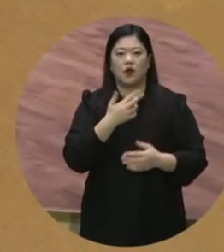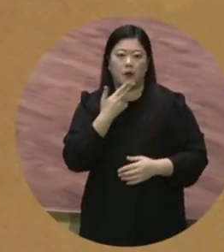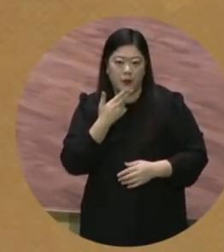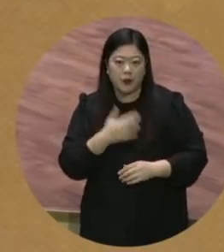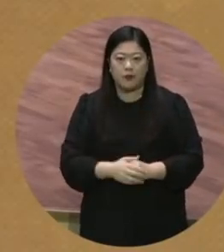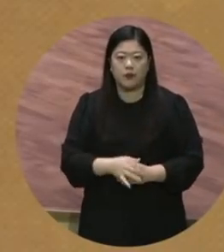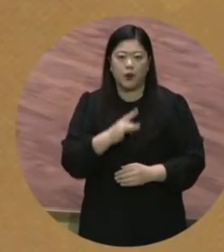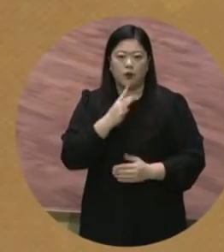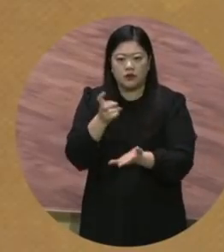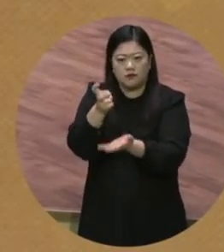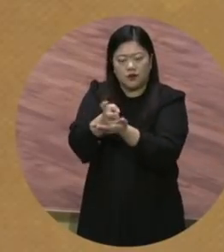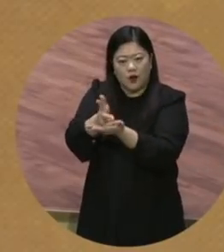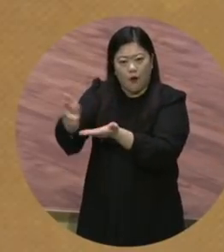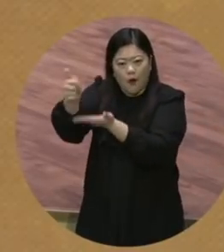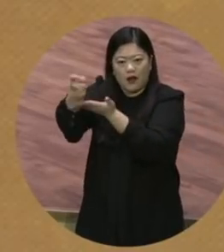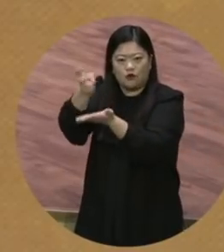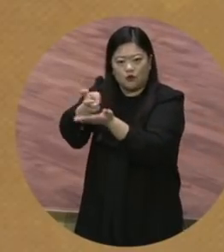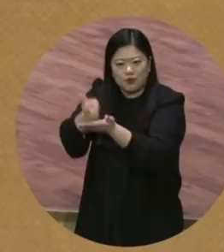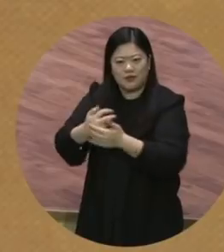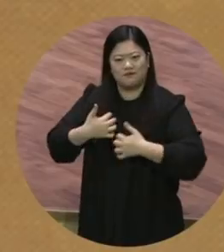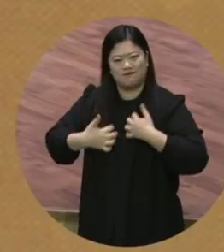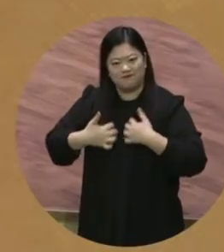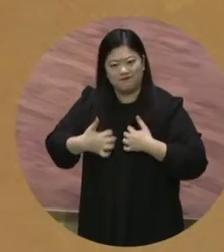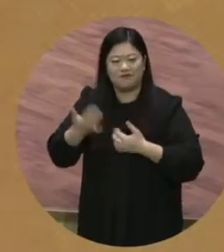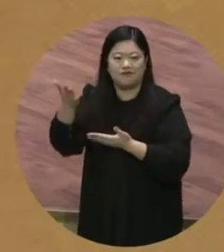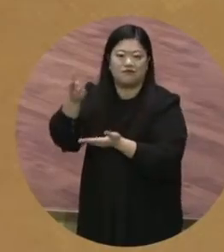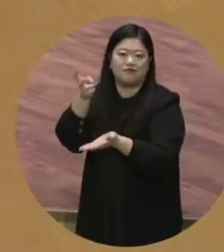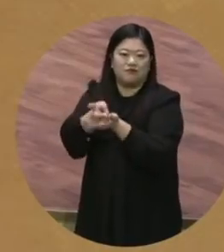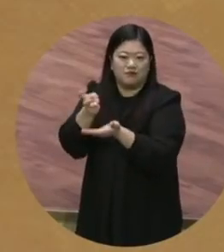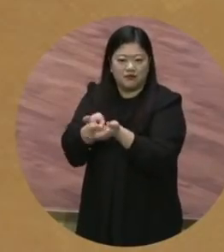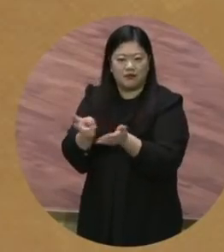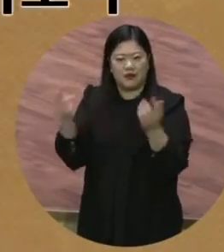오직 여호와의 율법을 즐거워하여